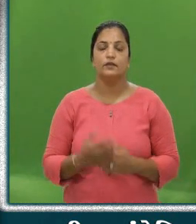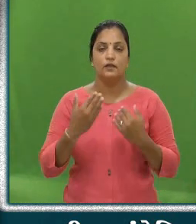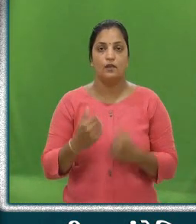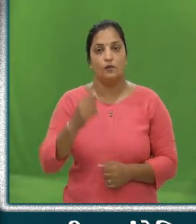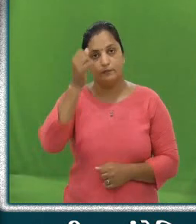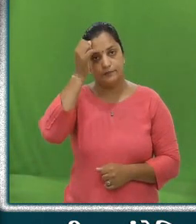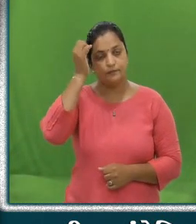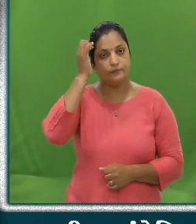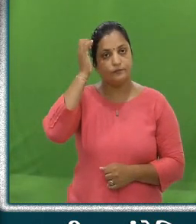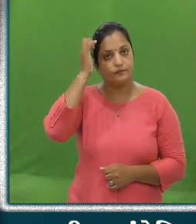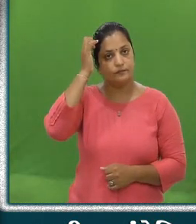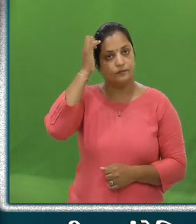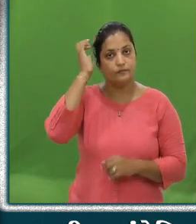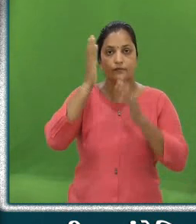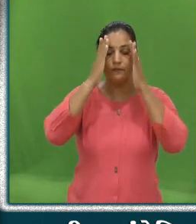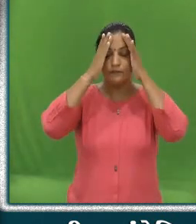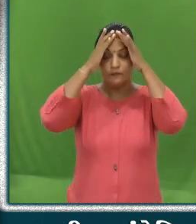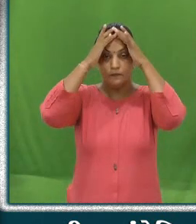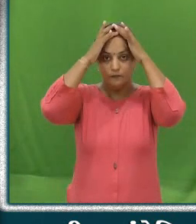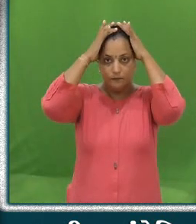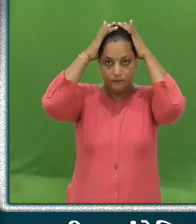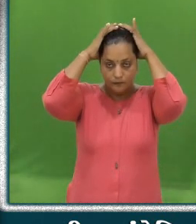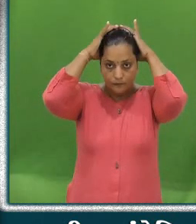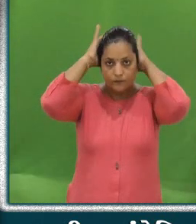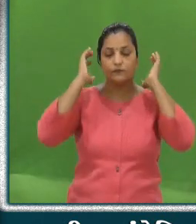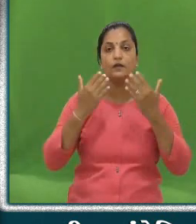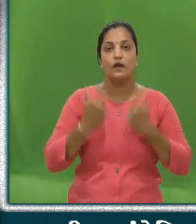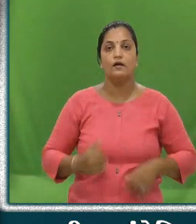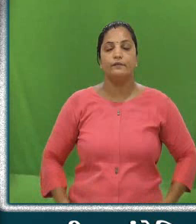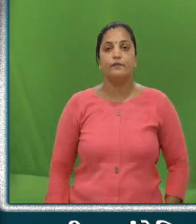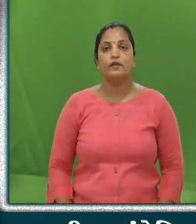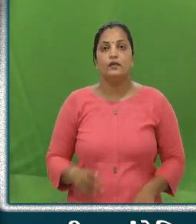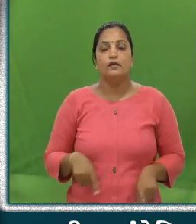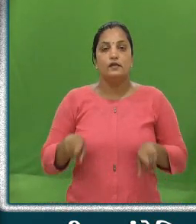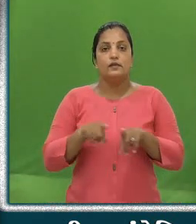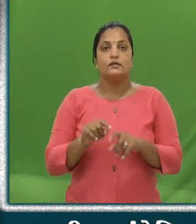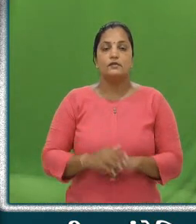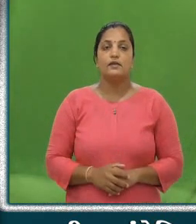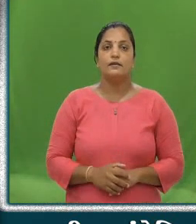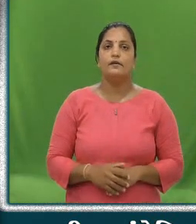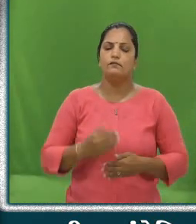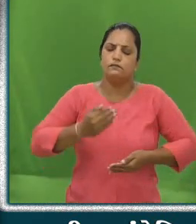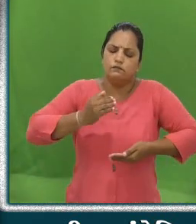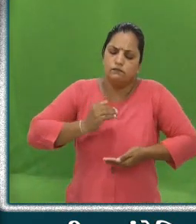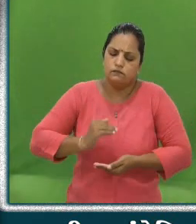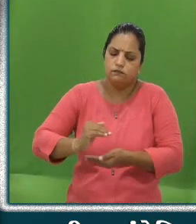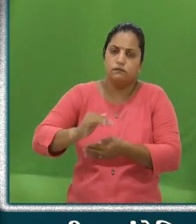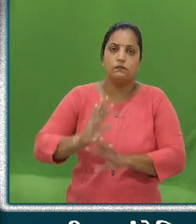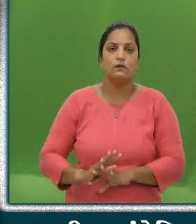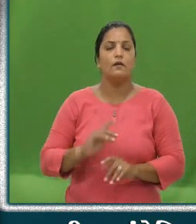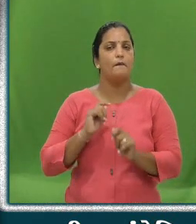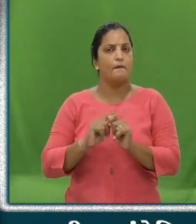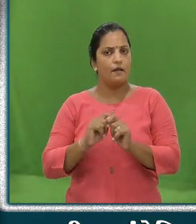જેને આપણે વંધ તરીકે ઓળખવામાં આવે છે એટલે આ રીતે જ્યારે સંતતિ થતી હોય છે ત્યારે